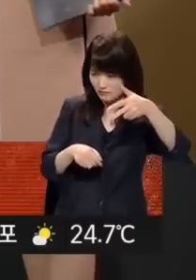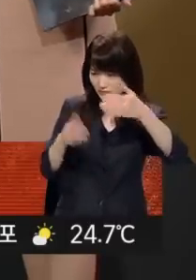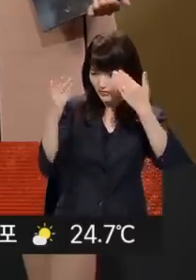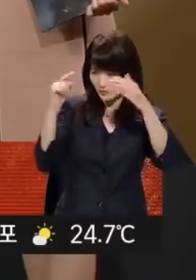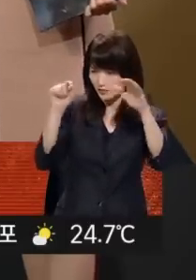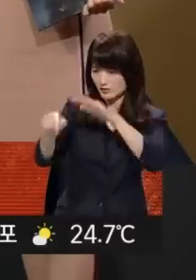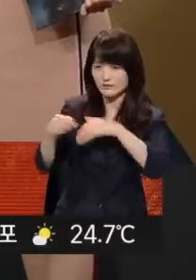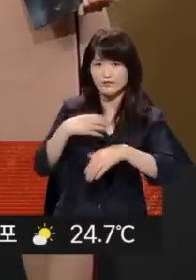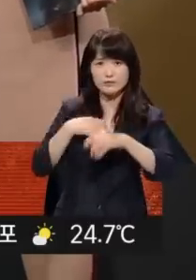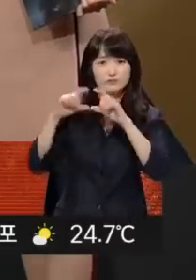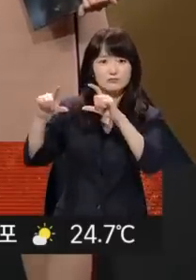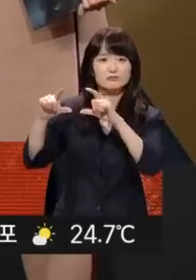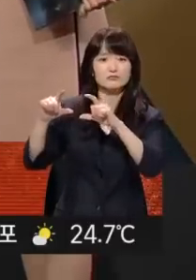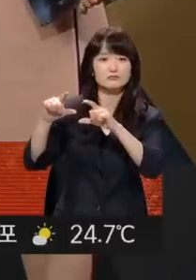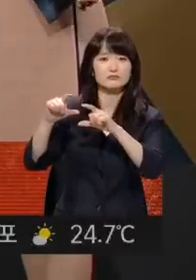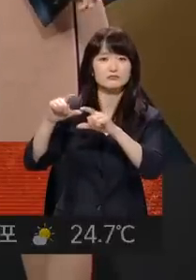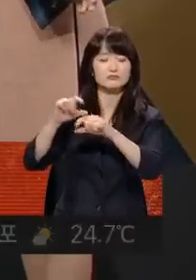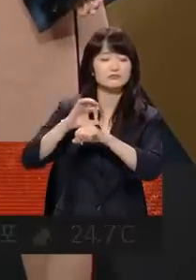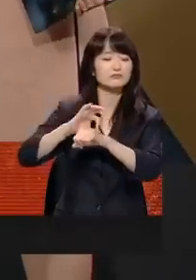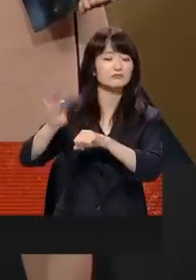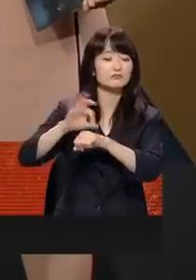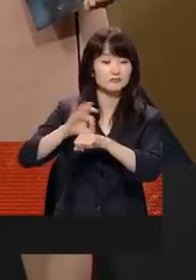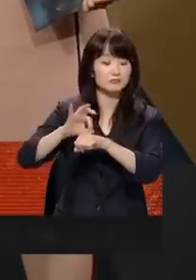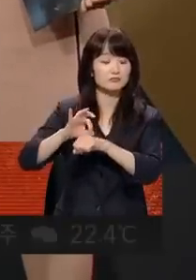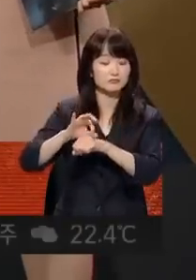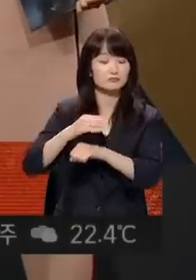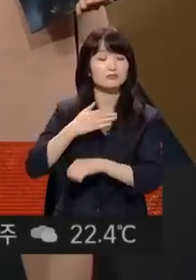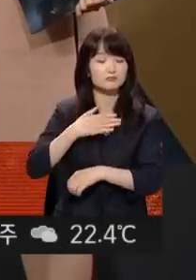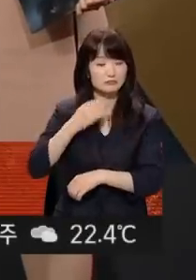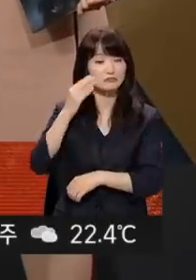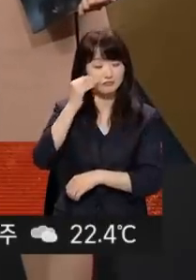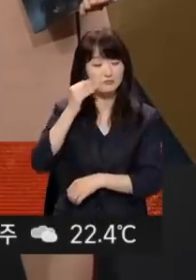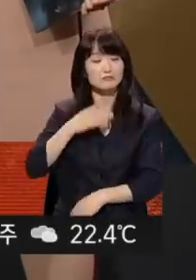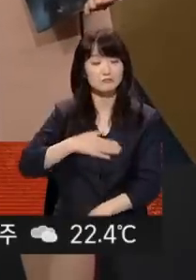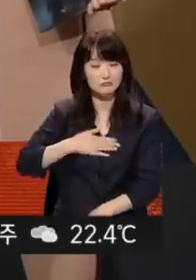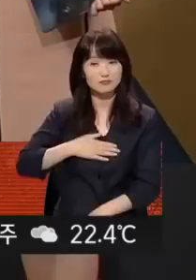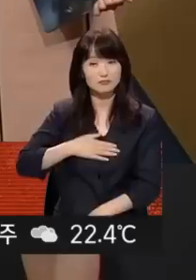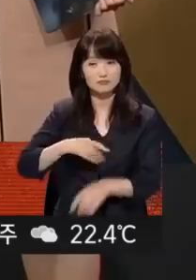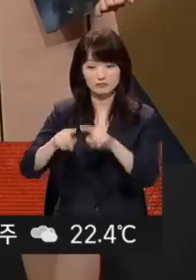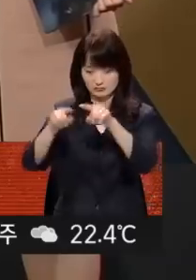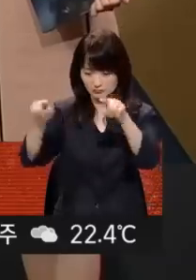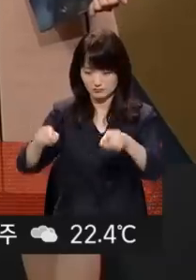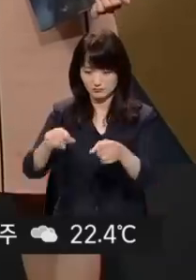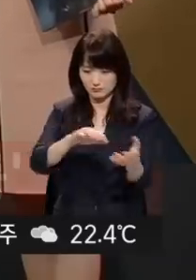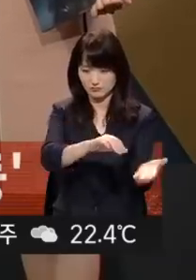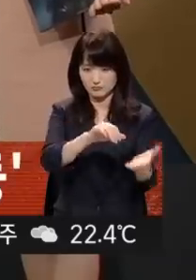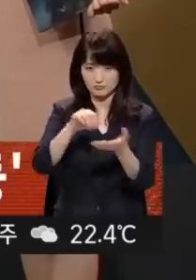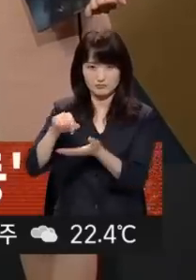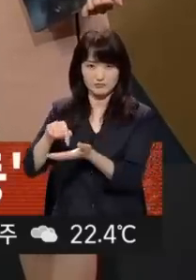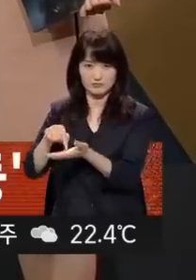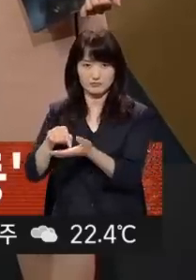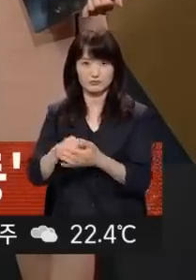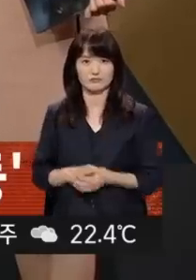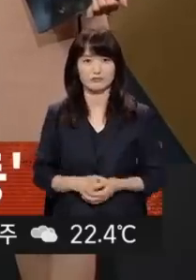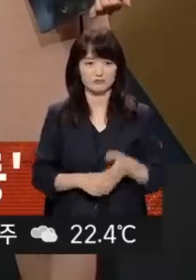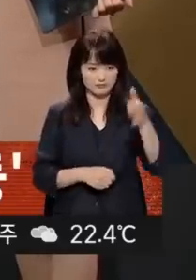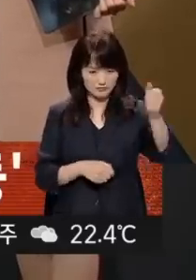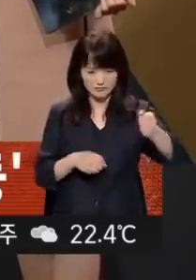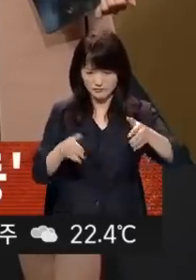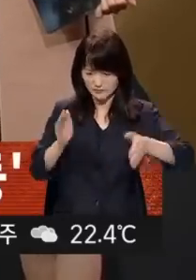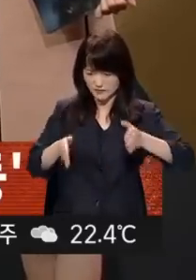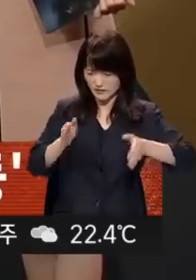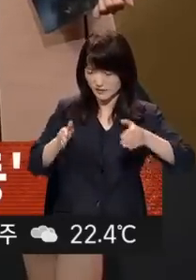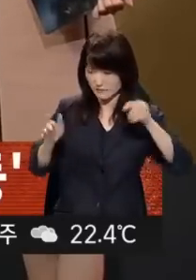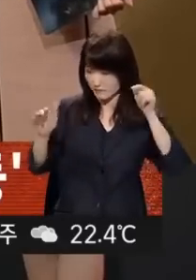경고했는데도 시큰둥하게 그러세요라며 딱지를 바구니째 들고가 나이들 점주가 불이나케 달려가